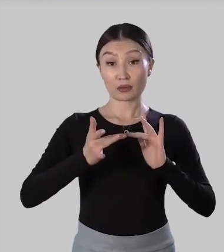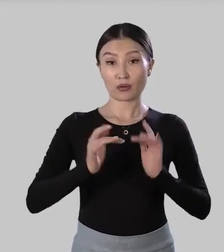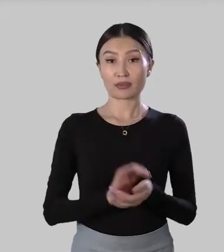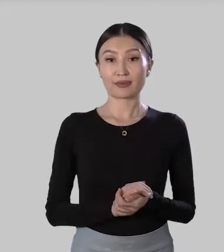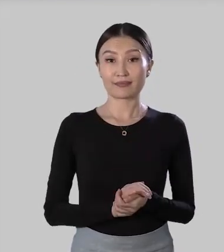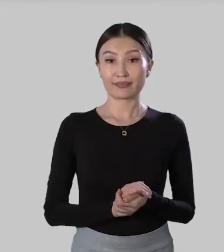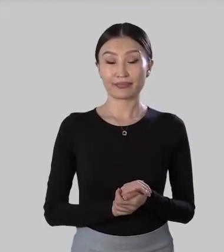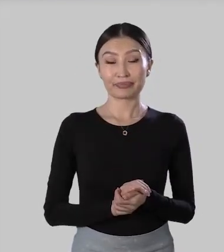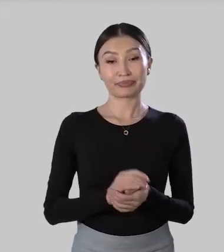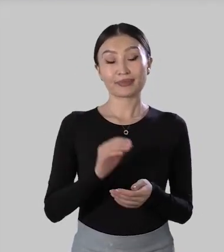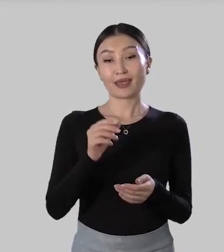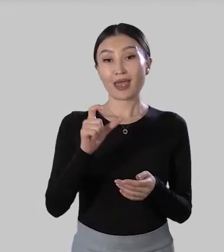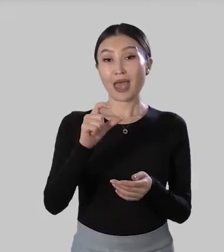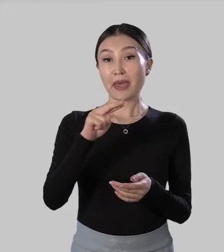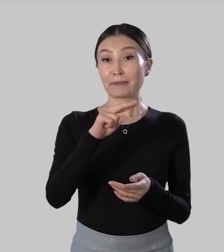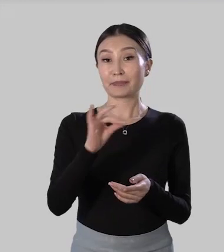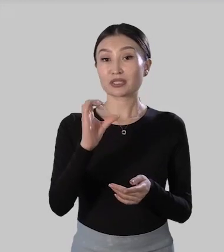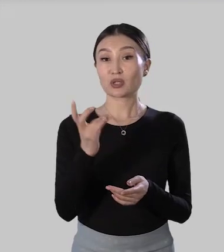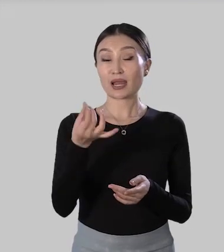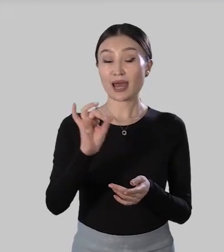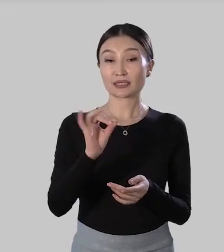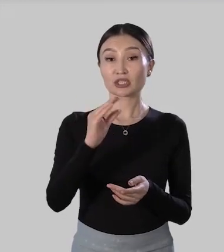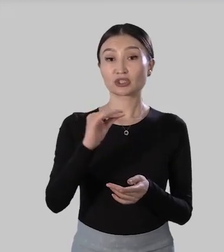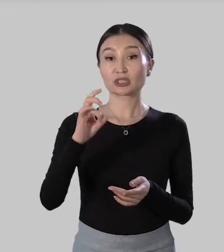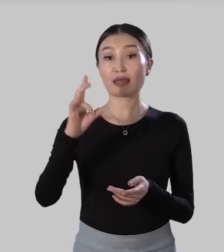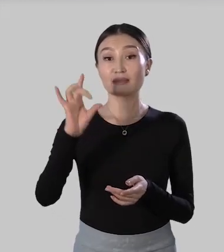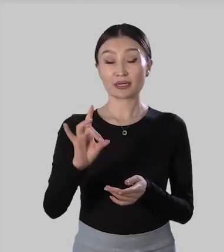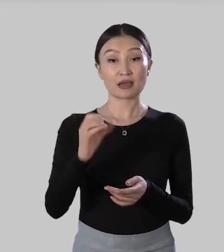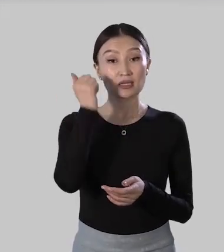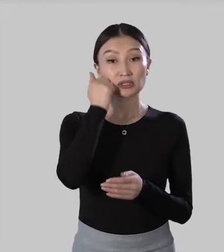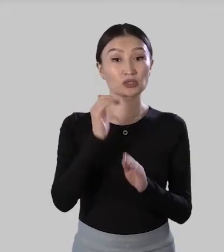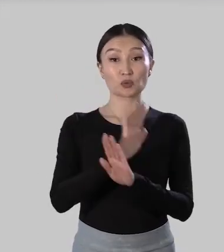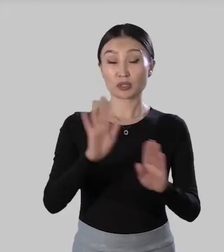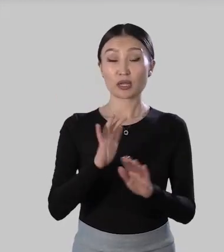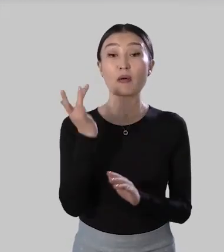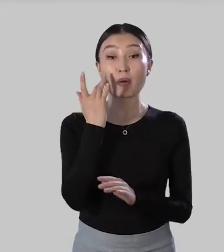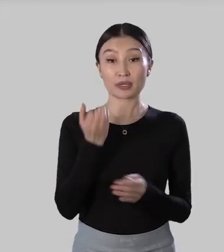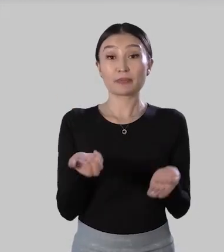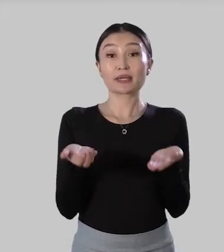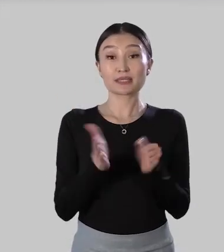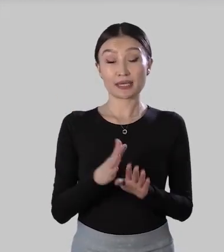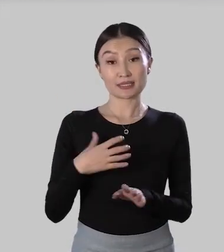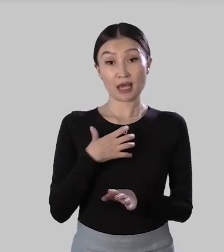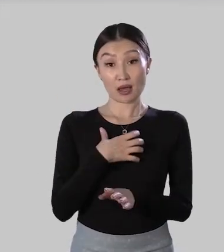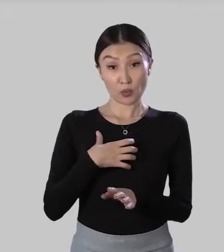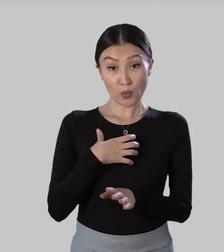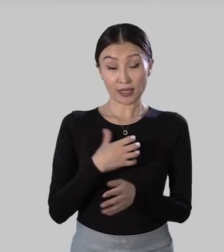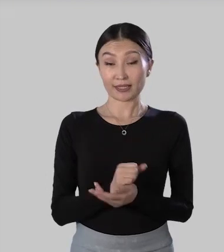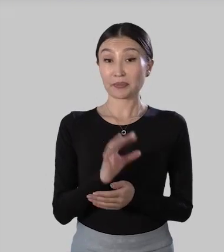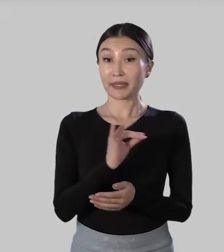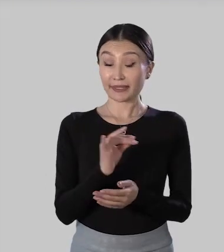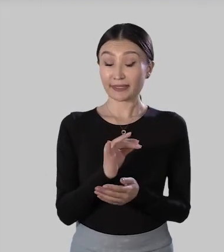электронные. А значит, эпистолярный жанр не устаревает, а по-прежнему остается